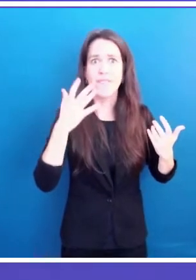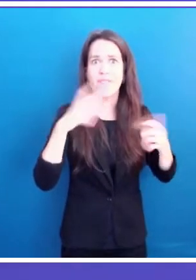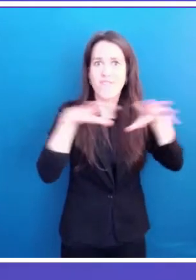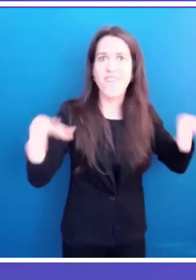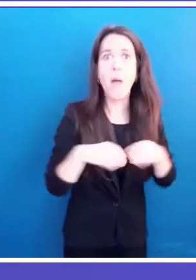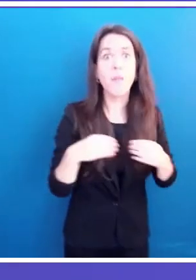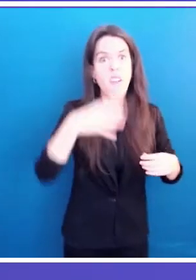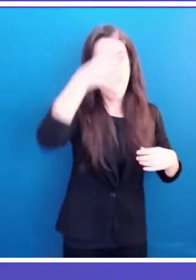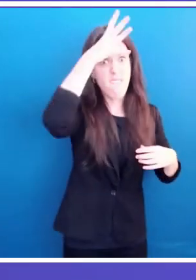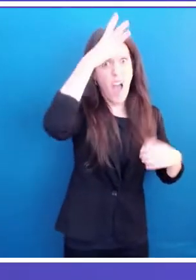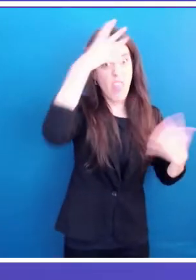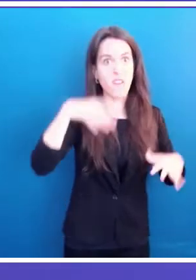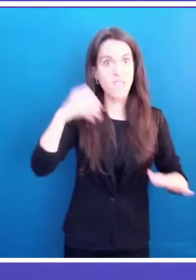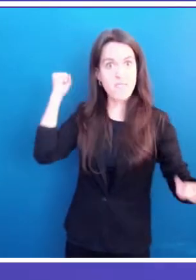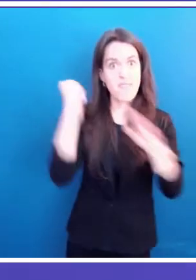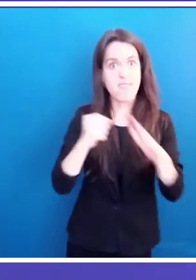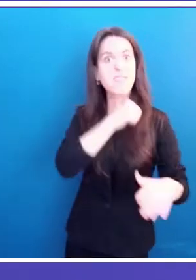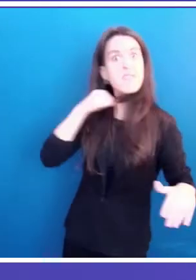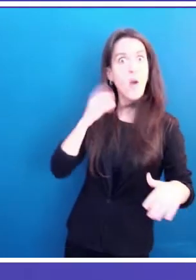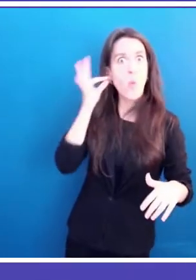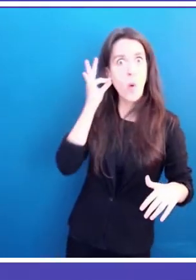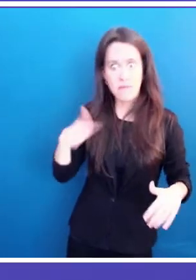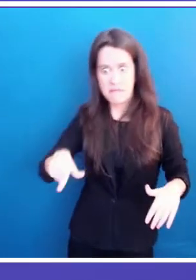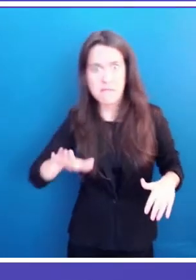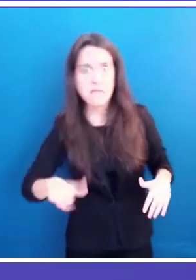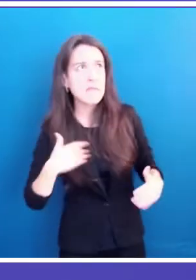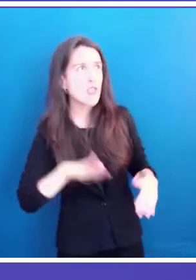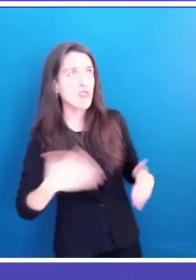اتخذت تدابير لمساعدة اليتامى